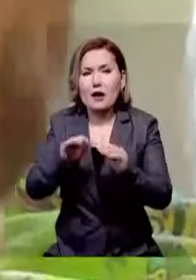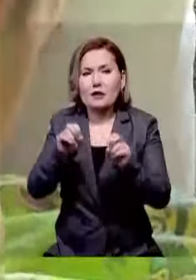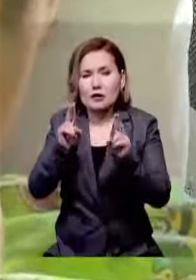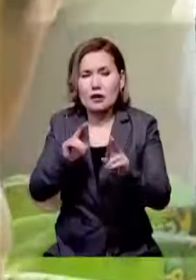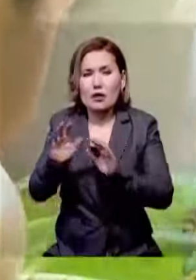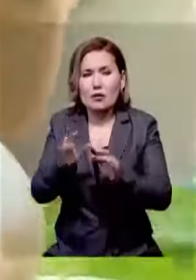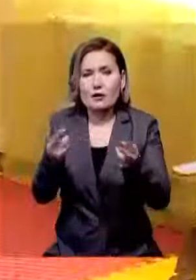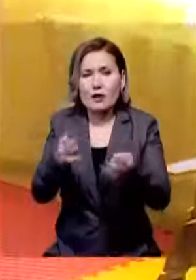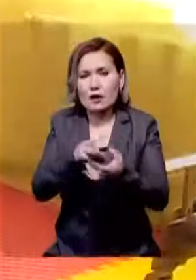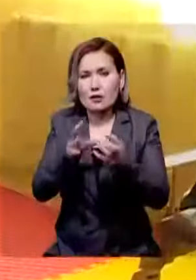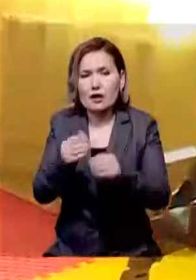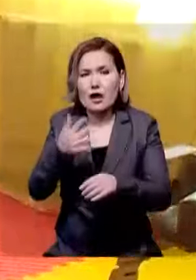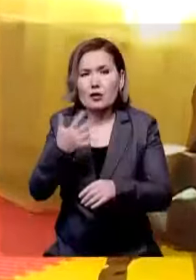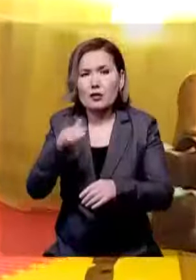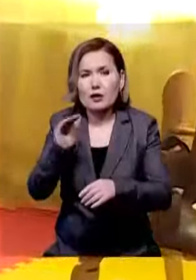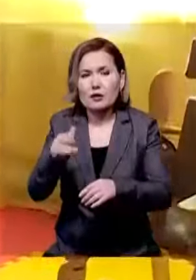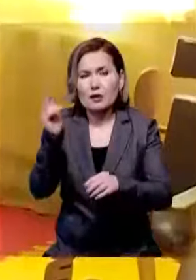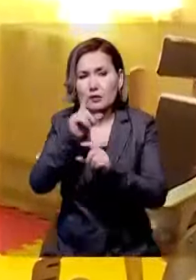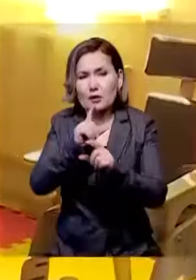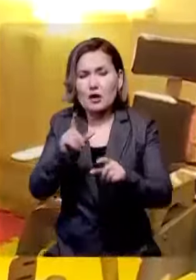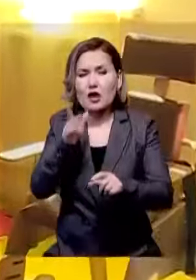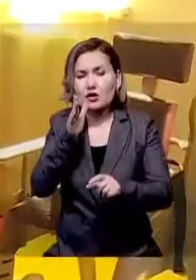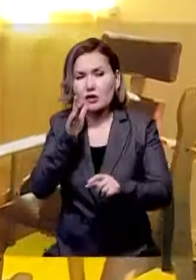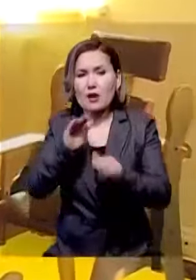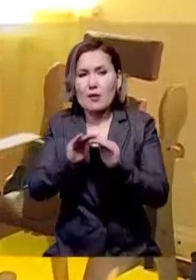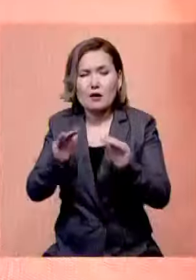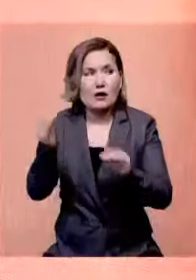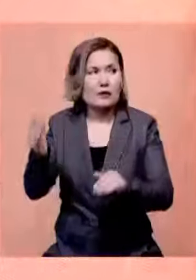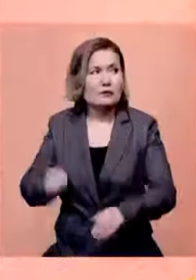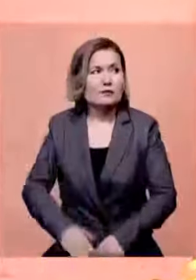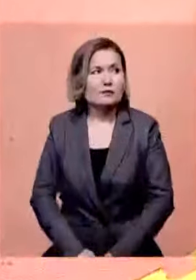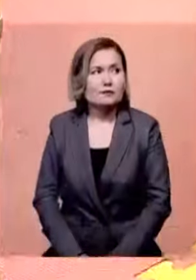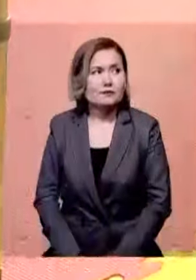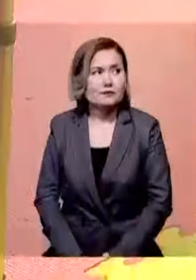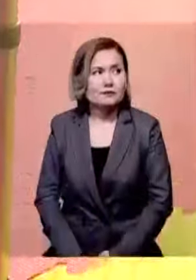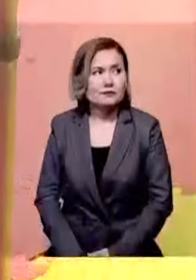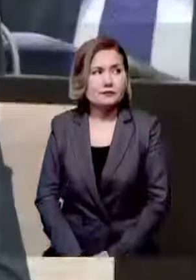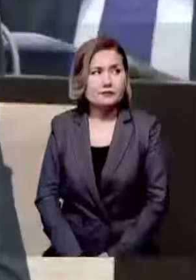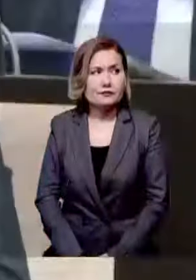арнайы күтімді қажет етеді. Оның 55 мыңы мектеп жасындағылар.